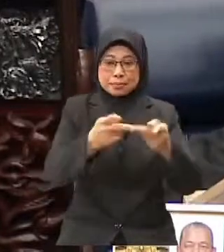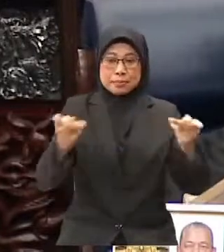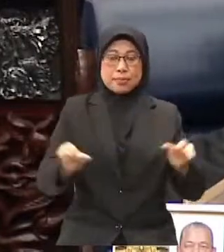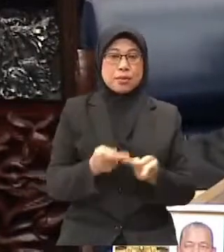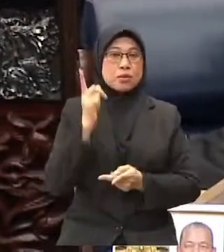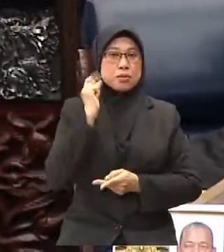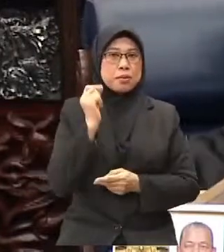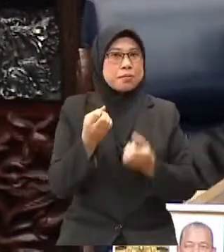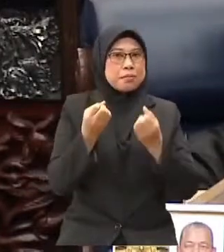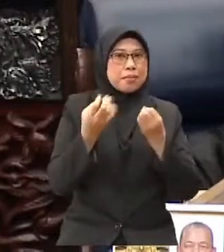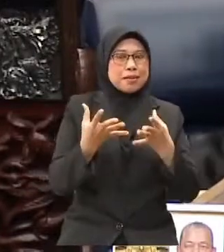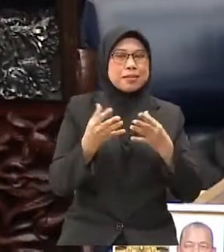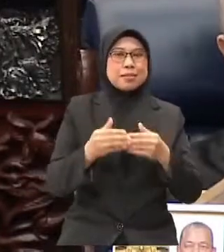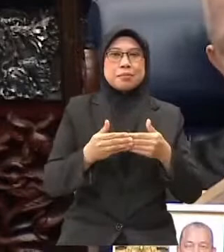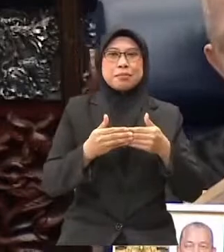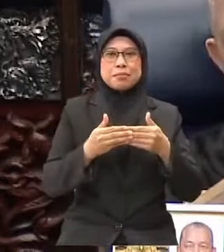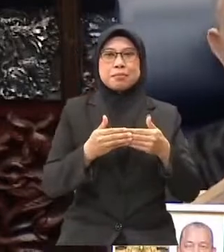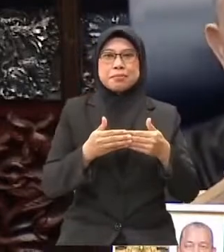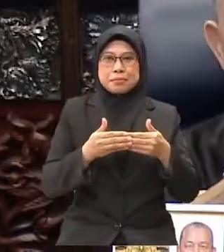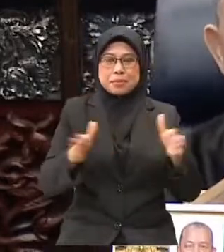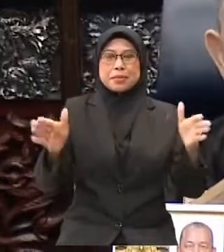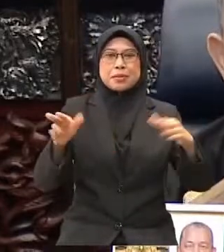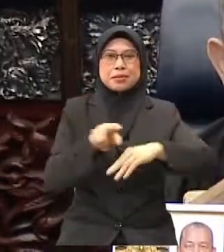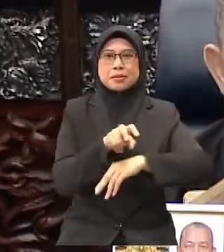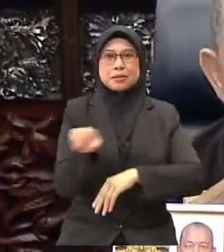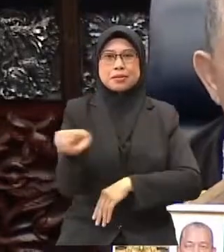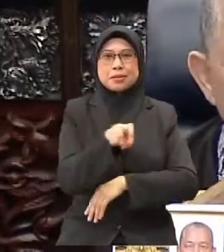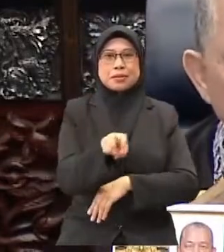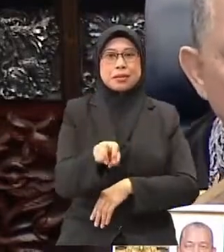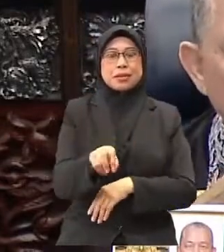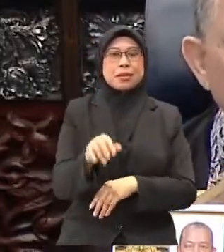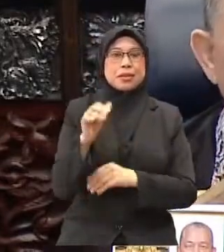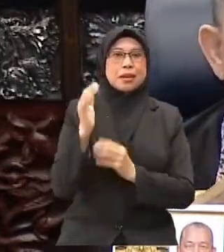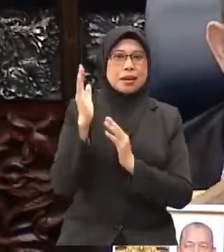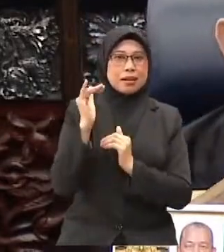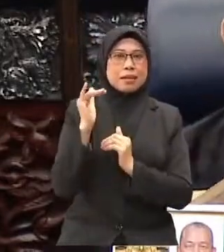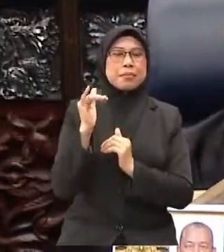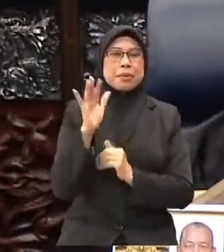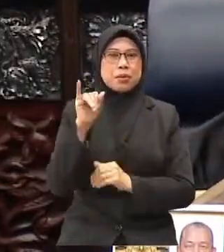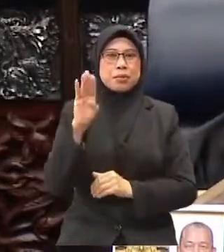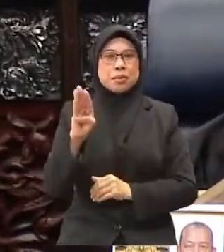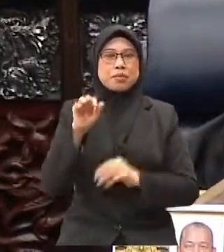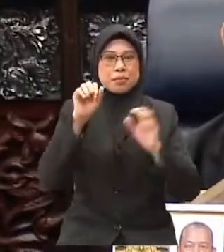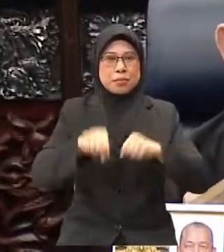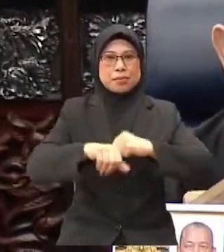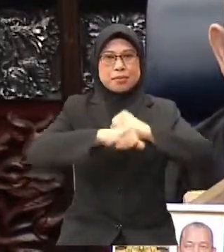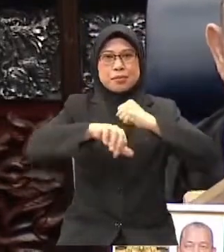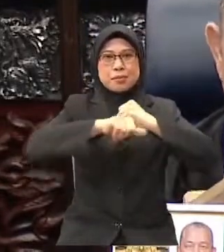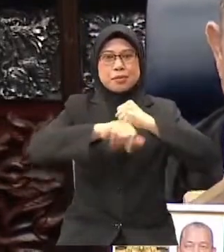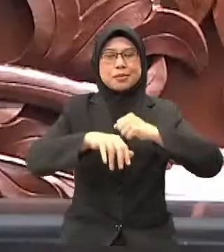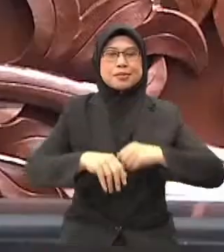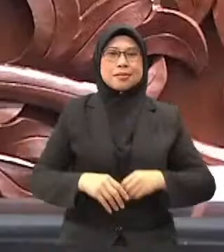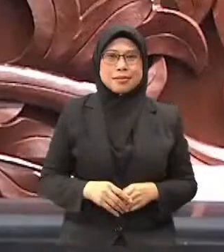banyak pengangkutan awam Saya harap yang berhormat dapat membantu untuk mempromosikan my 50 ini terima